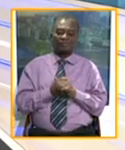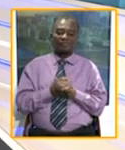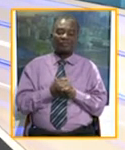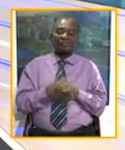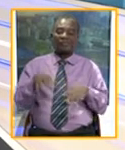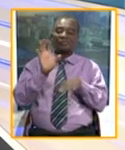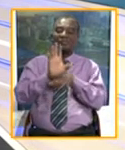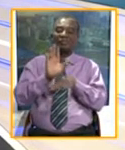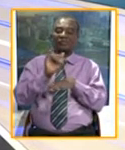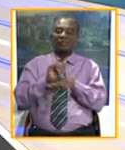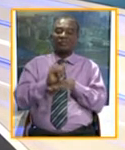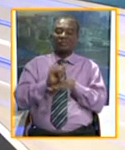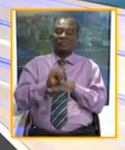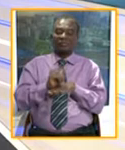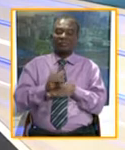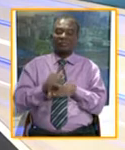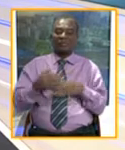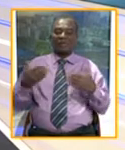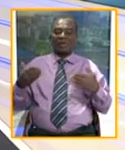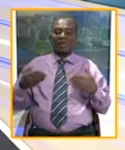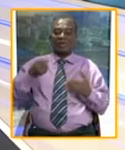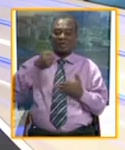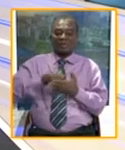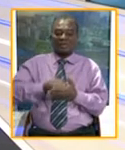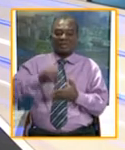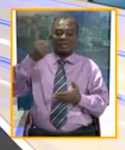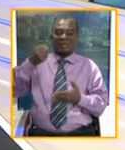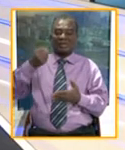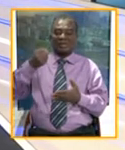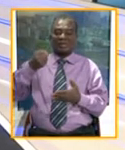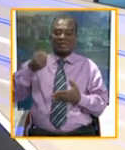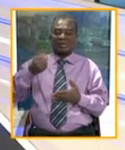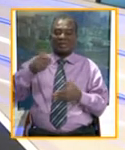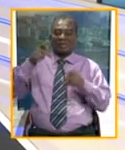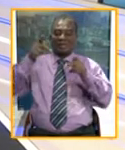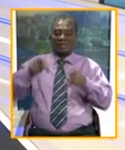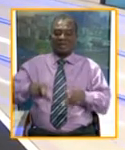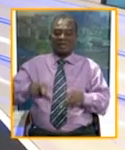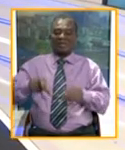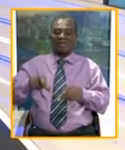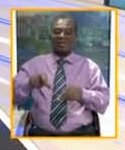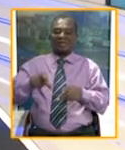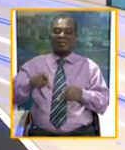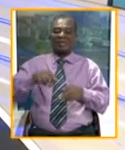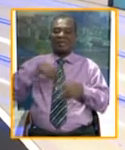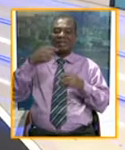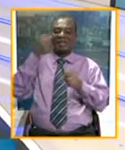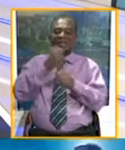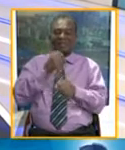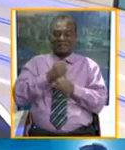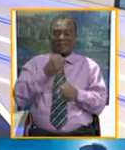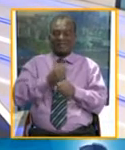En Côte d'Ivoire, revalorisation salariale des agents municipaux et régionaux, nombre de communes revues à la